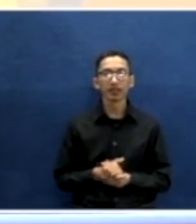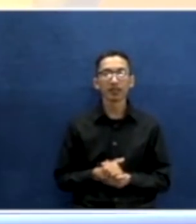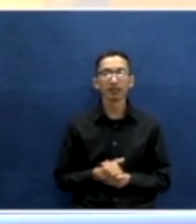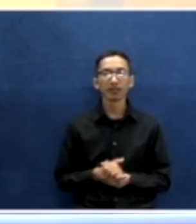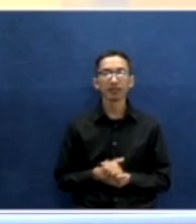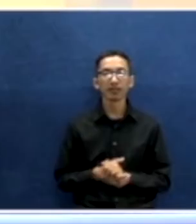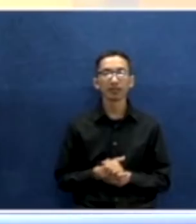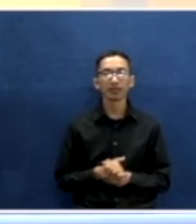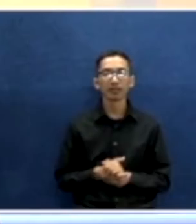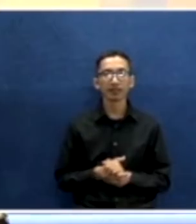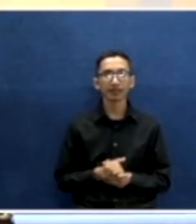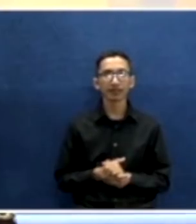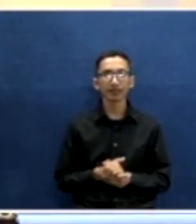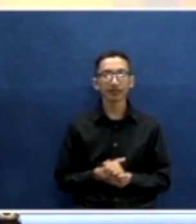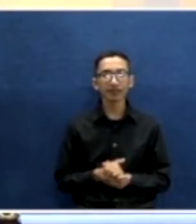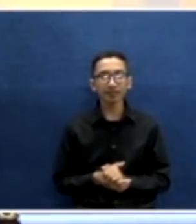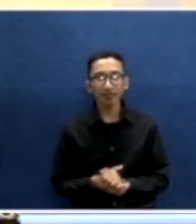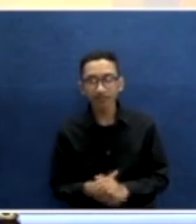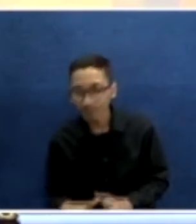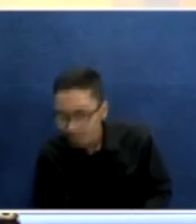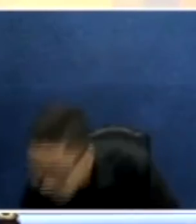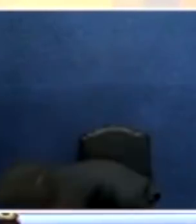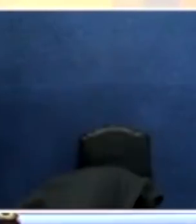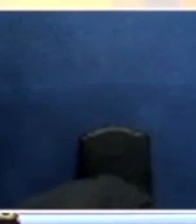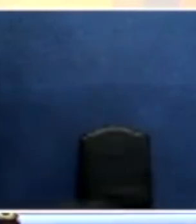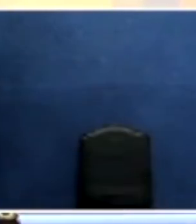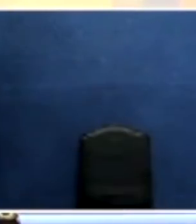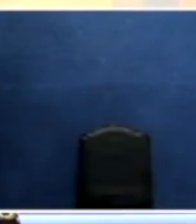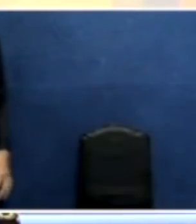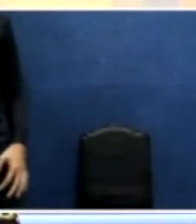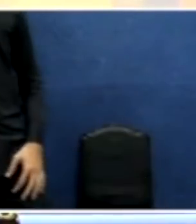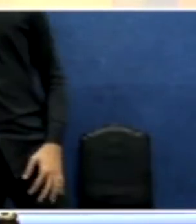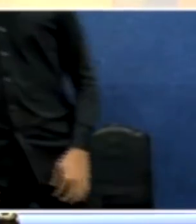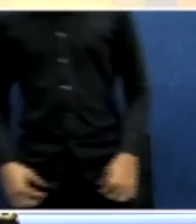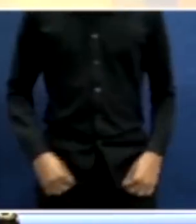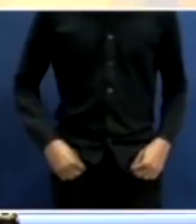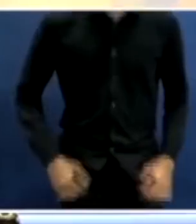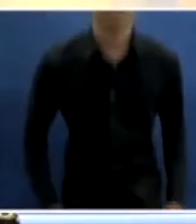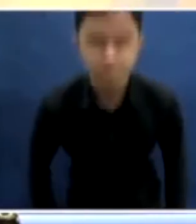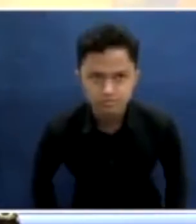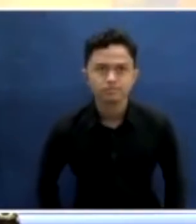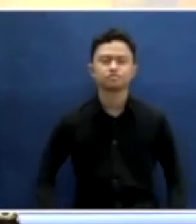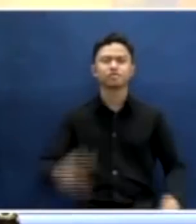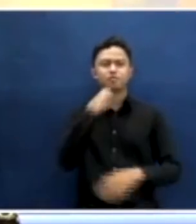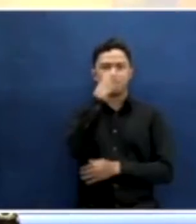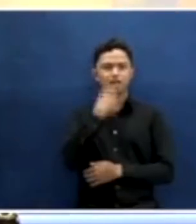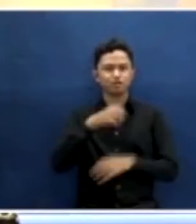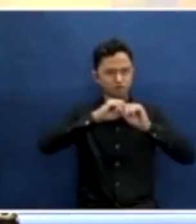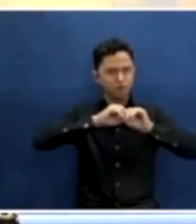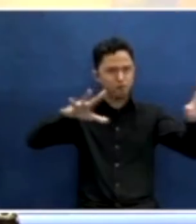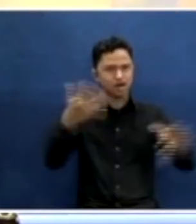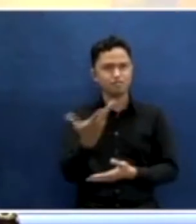aku ini tidak pernah makan sesuatu kecuali Aku pastikan makanan itu munculnya dimana ngejarnya kemana